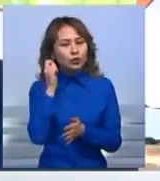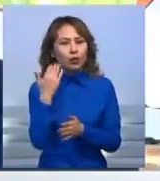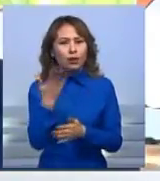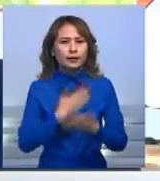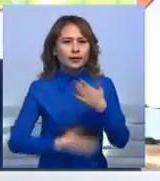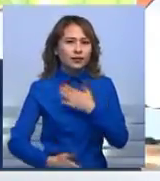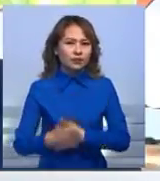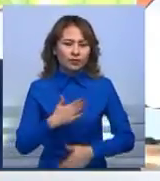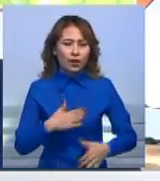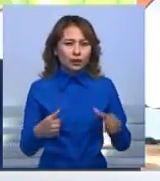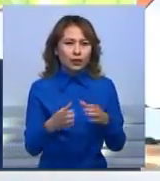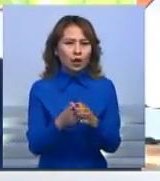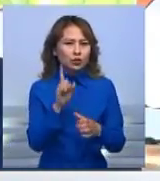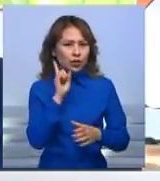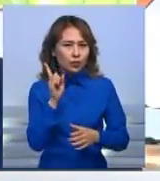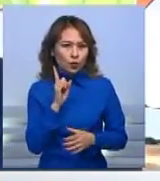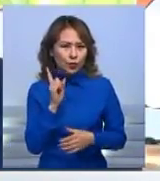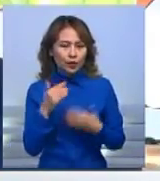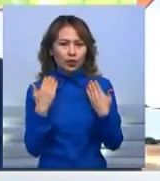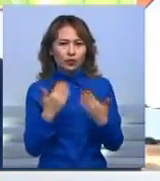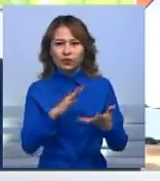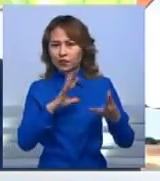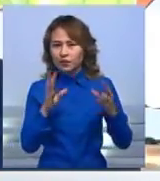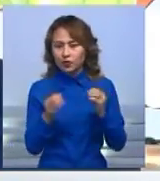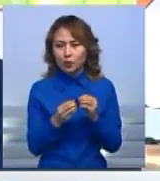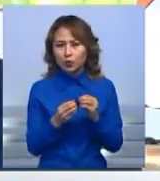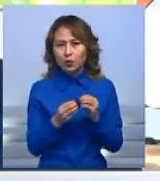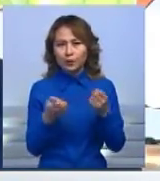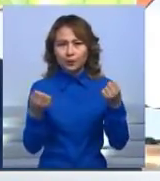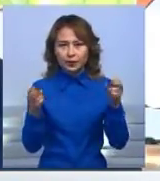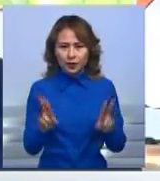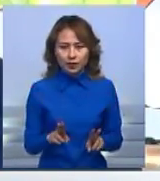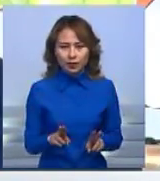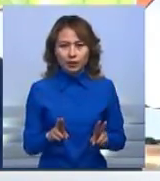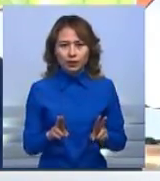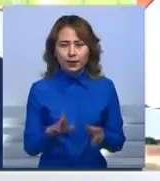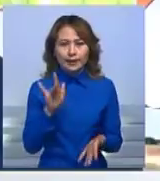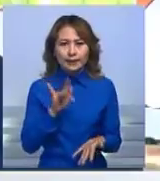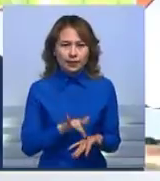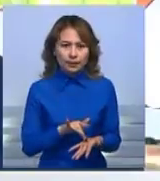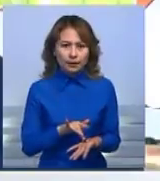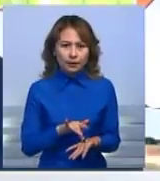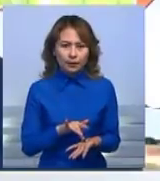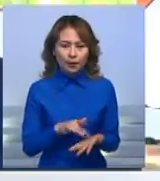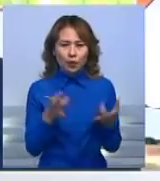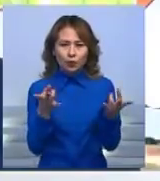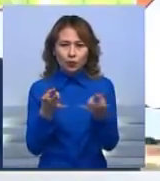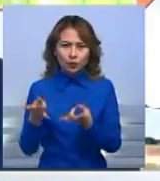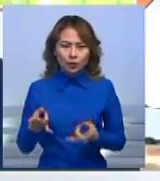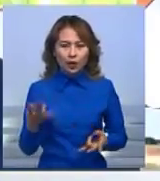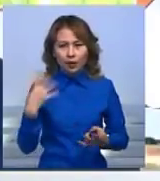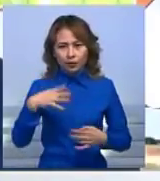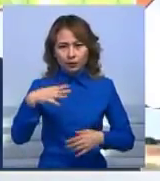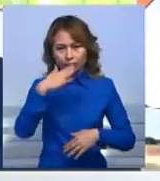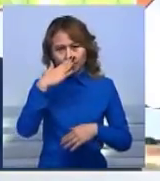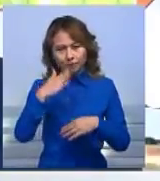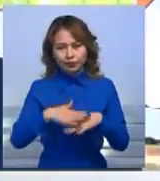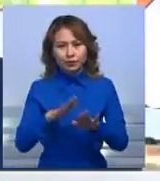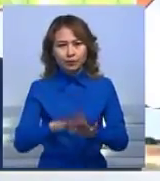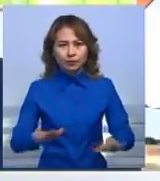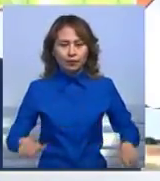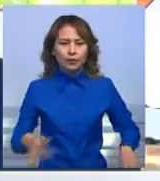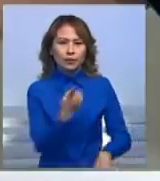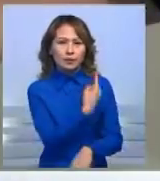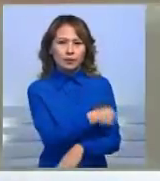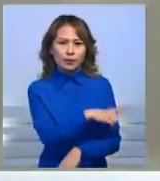мүмкіндігі шектеулі жасөспірімдер. Жалпы енді осы арнаулы орталықты қажет ететін 40-қа жуық баламыздың